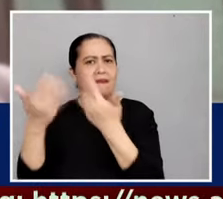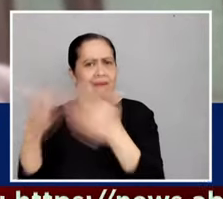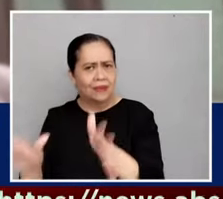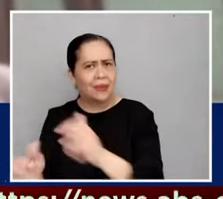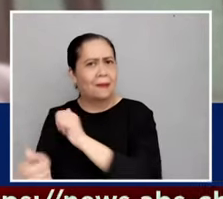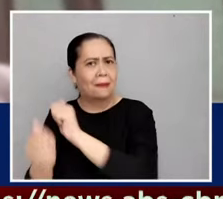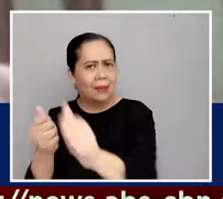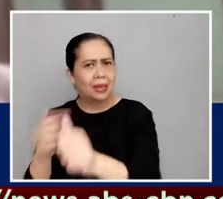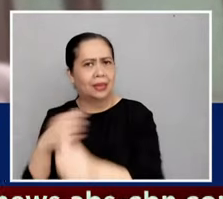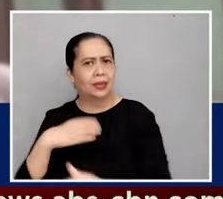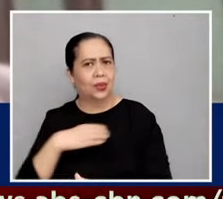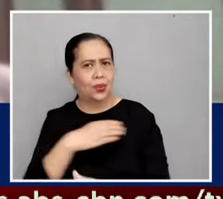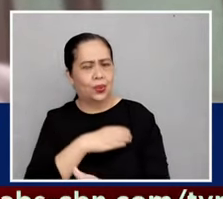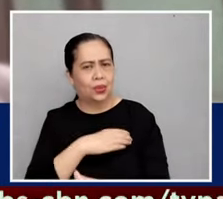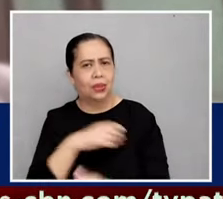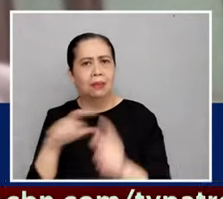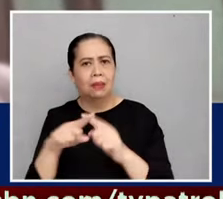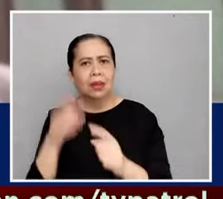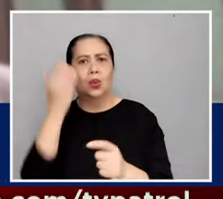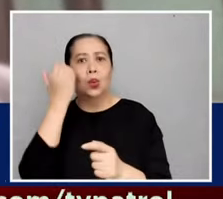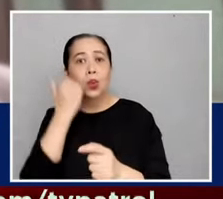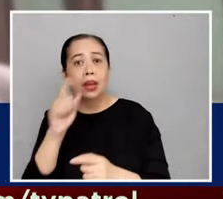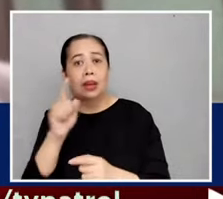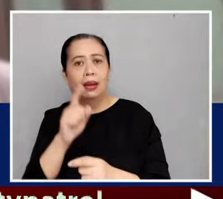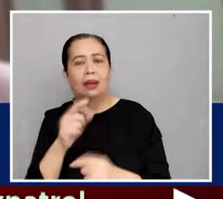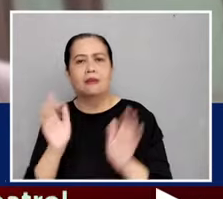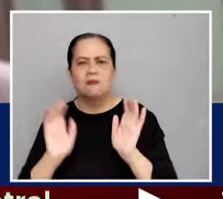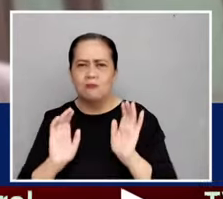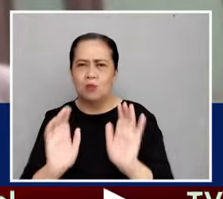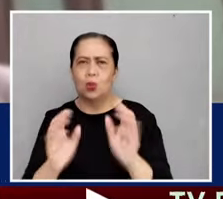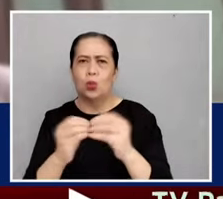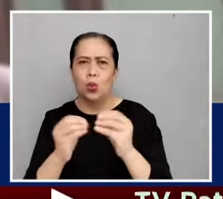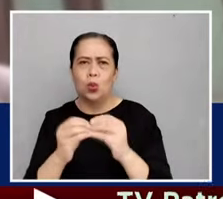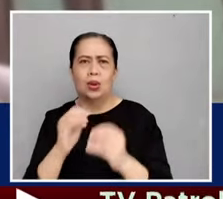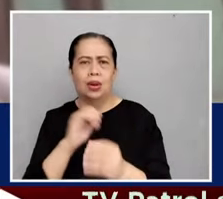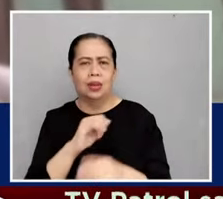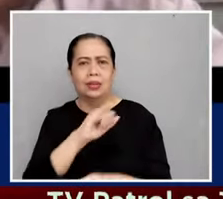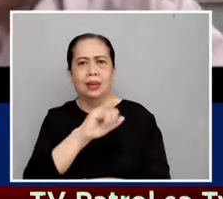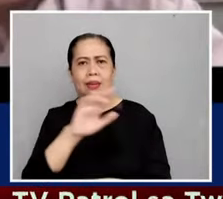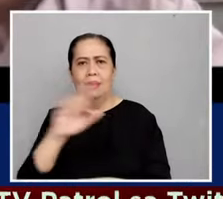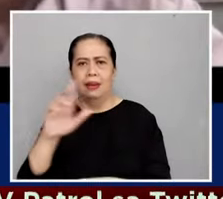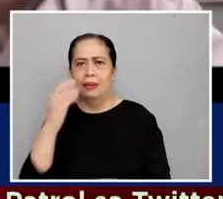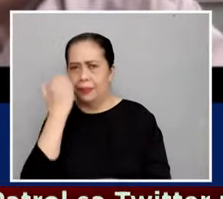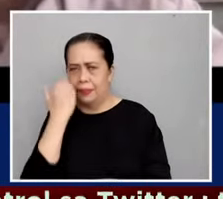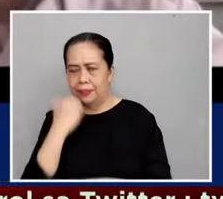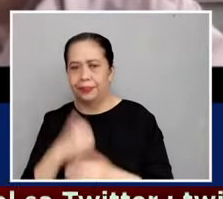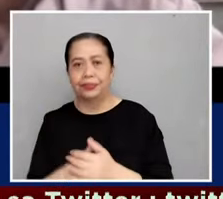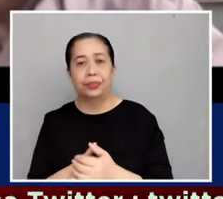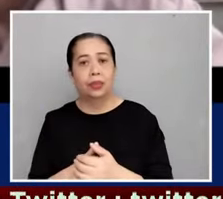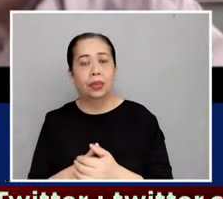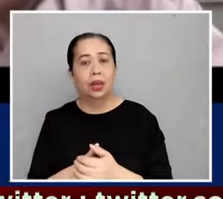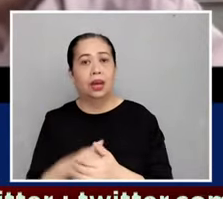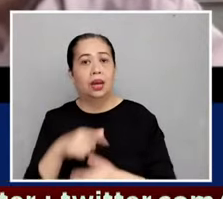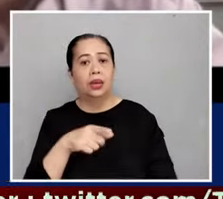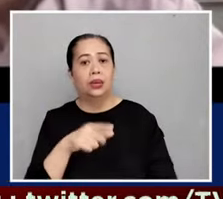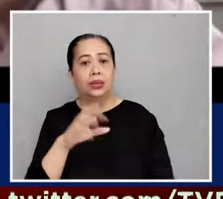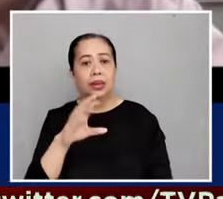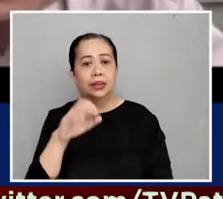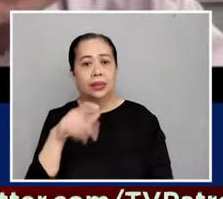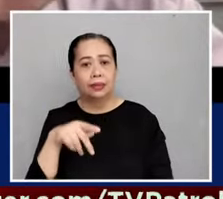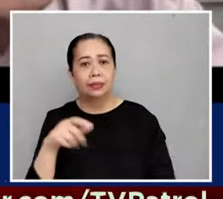in Congress but kulang pa ng push at saka implementation. Yung RCEP,